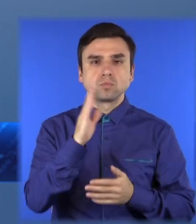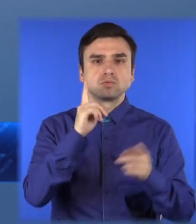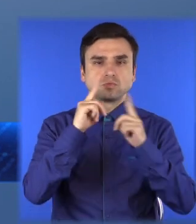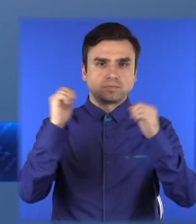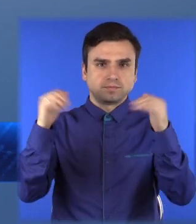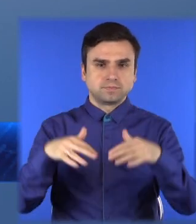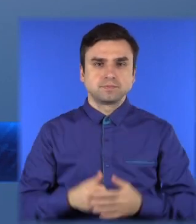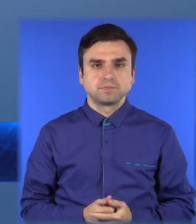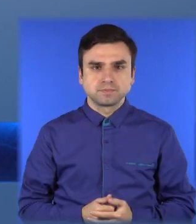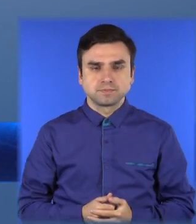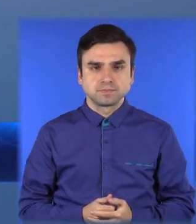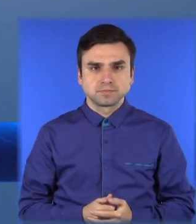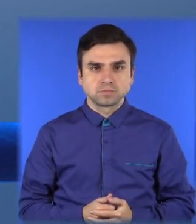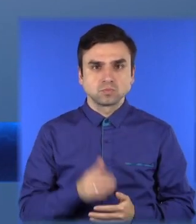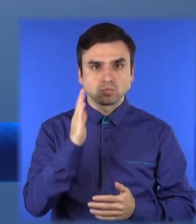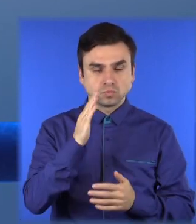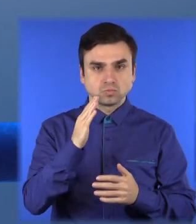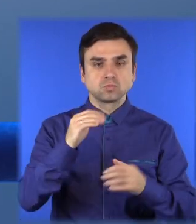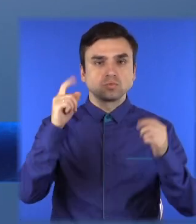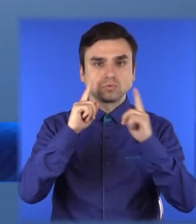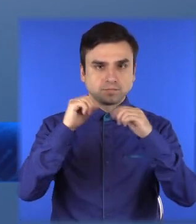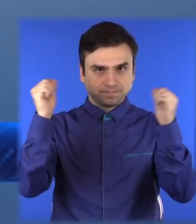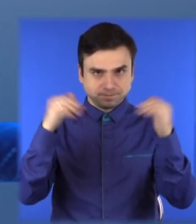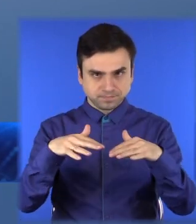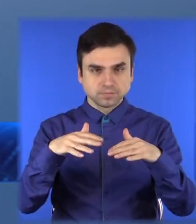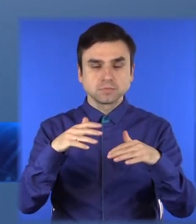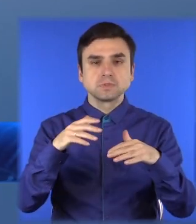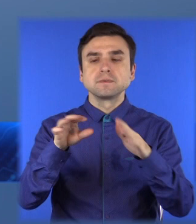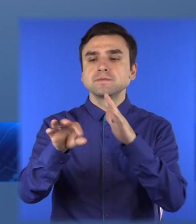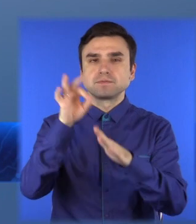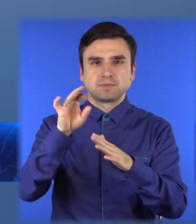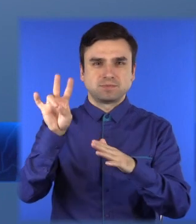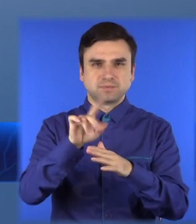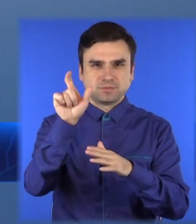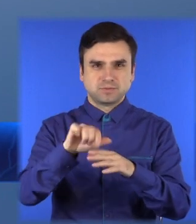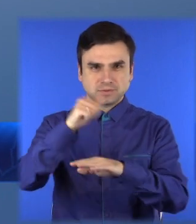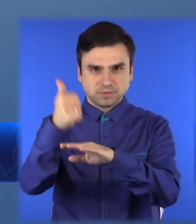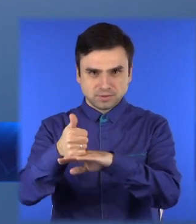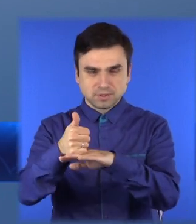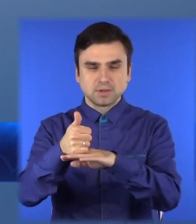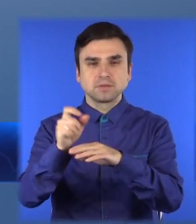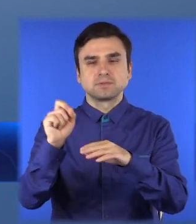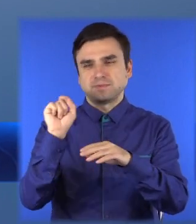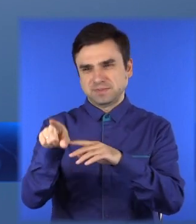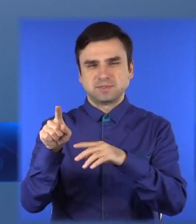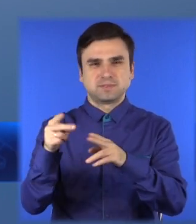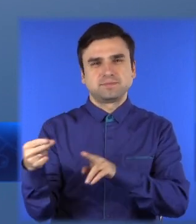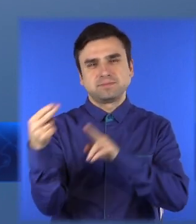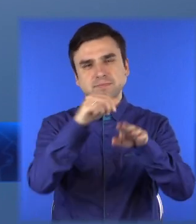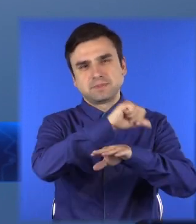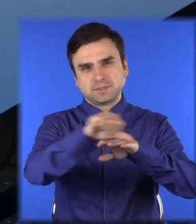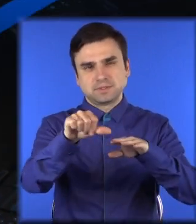Провести собор, обрати предстоятеля, який поїде до Константинополя, Стамбула і отримає